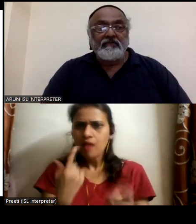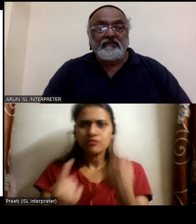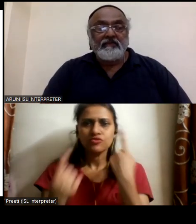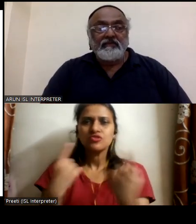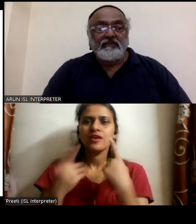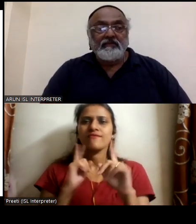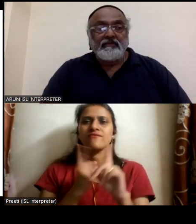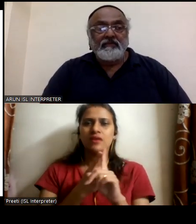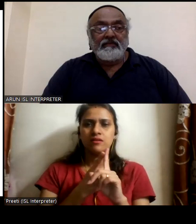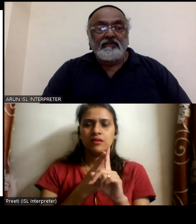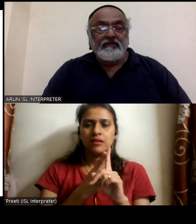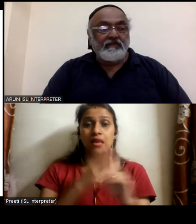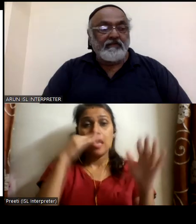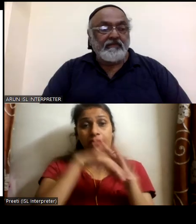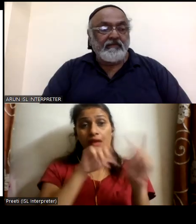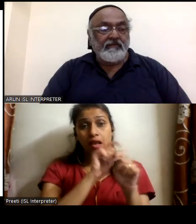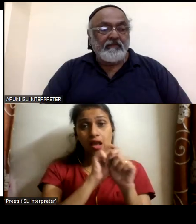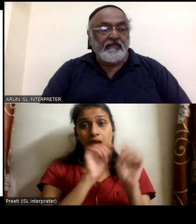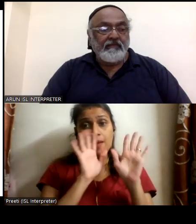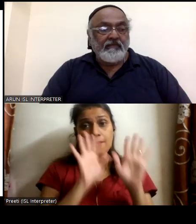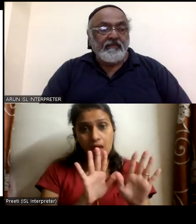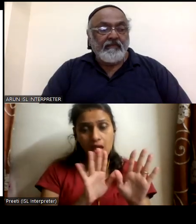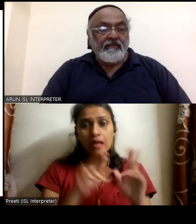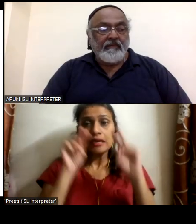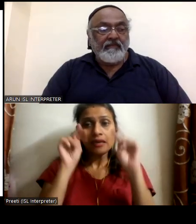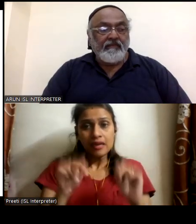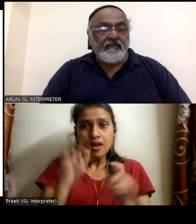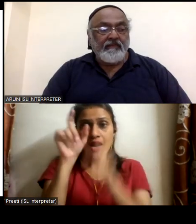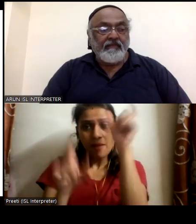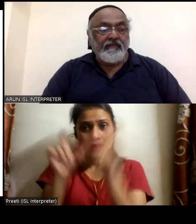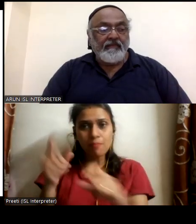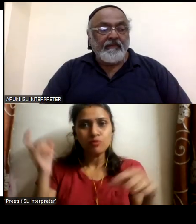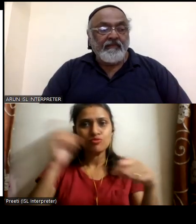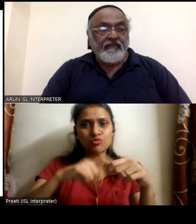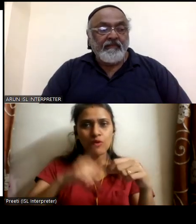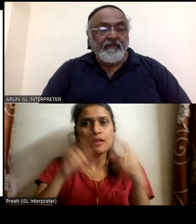पे काम है, काम की जरूरत है, लोगों की जरूरत है.